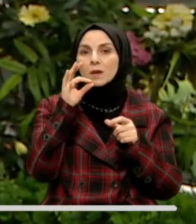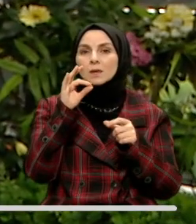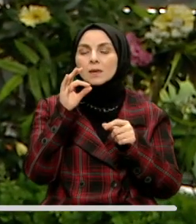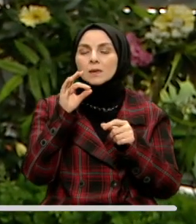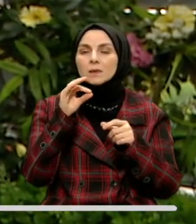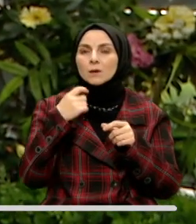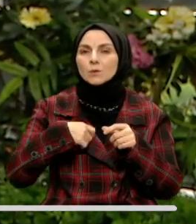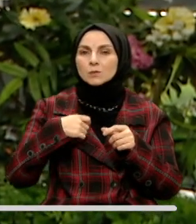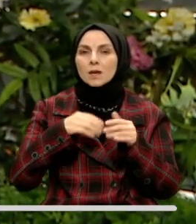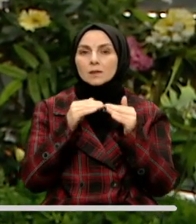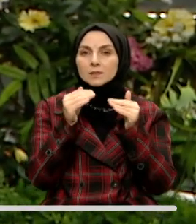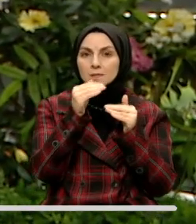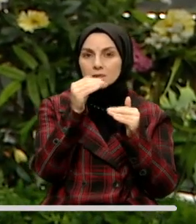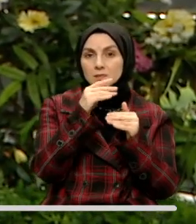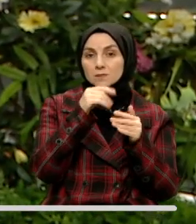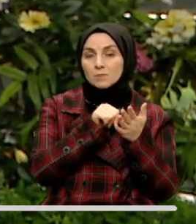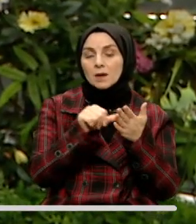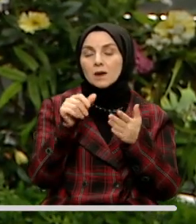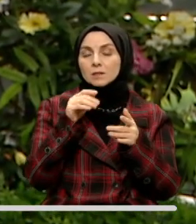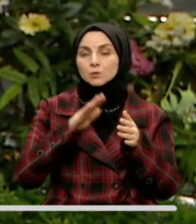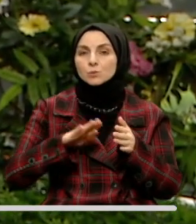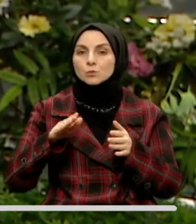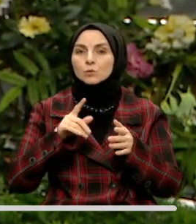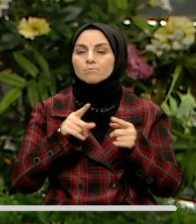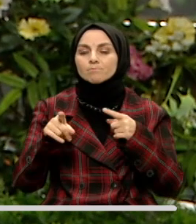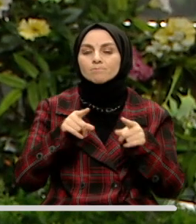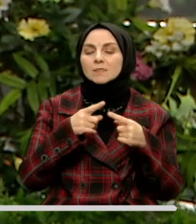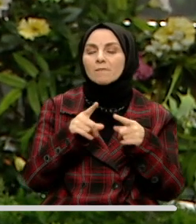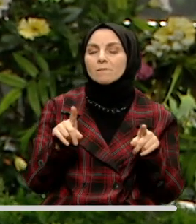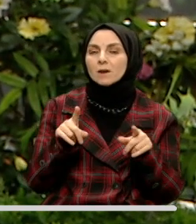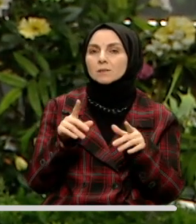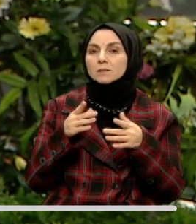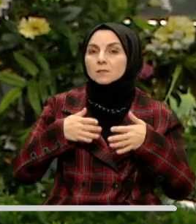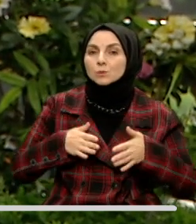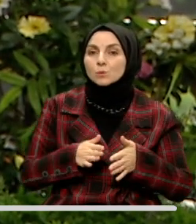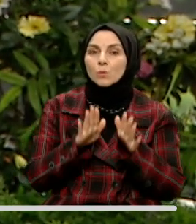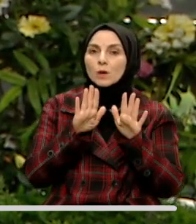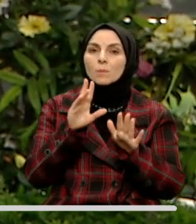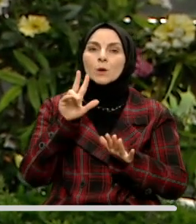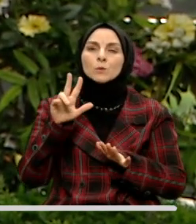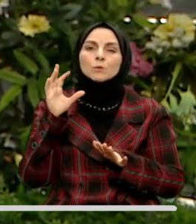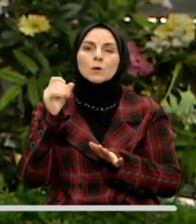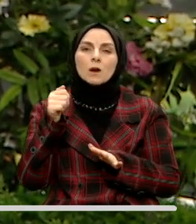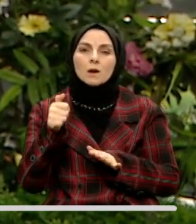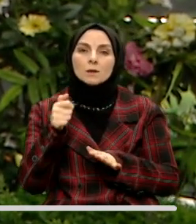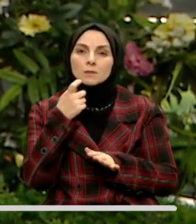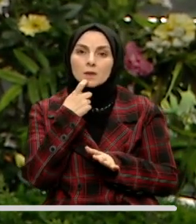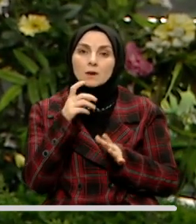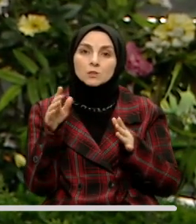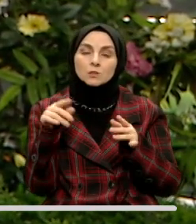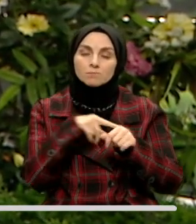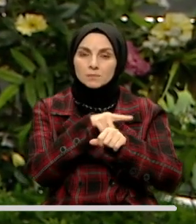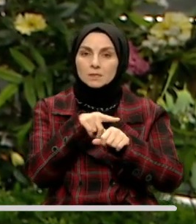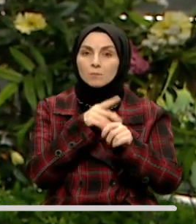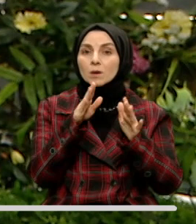geliştirme. Her çocuk birbirinden farklı dünyaya geliyor ama o 3-6 yaş dönemi özellikle çocukların